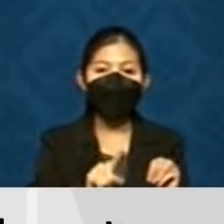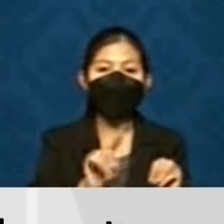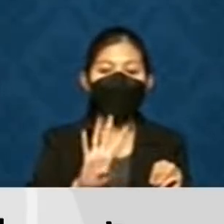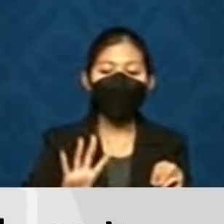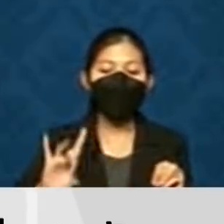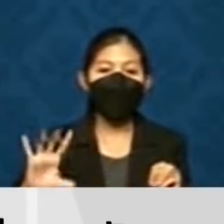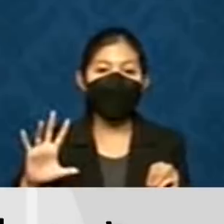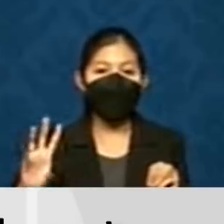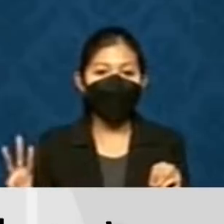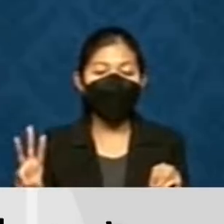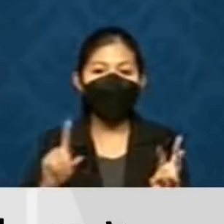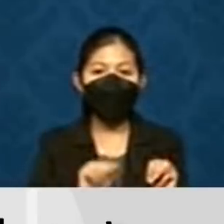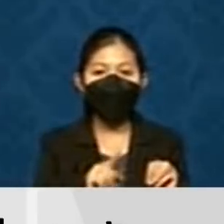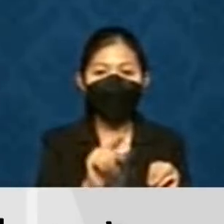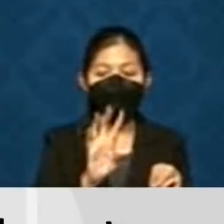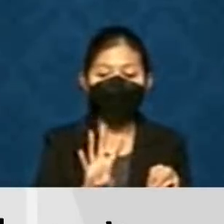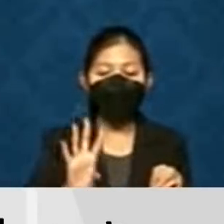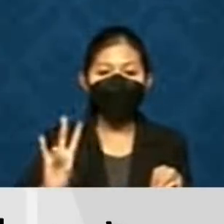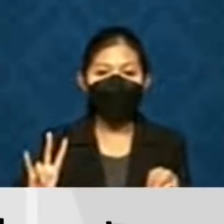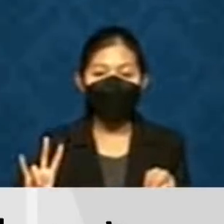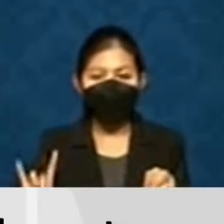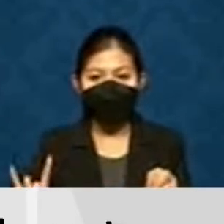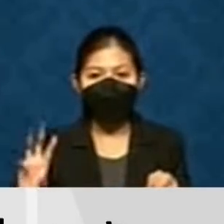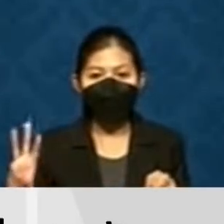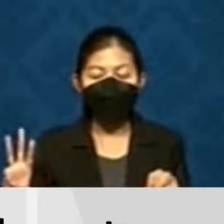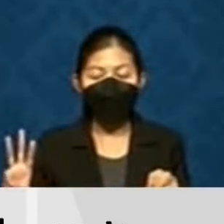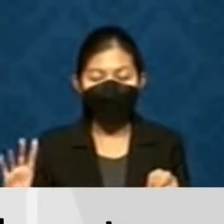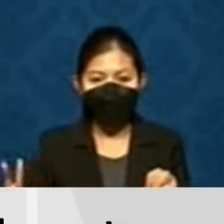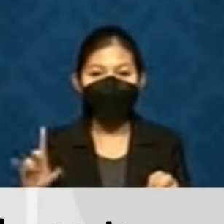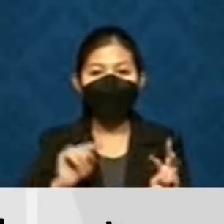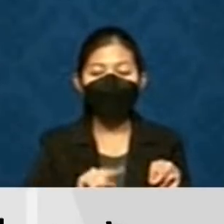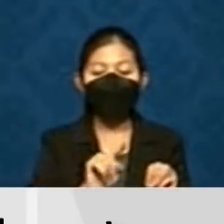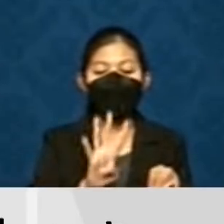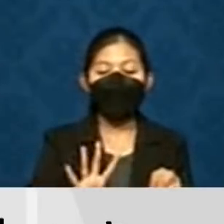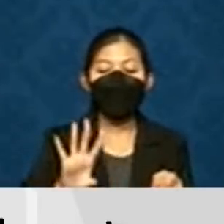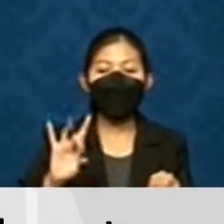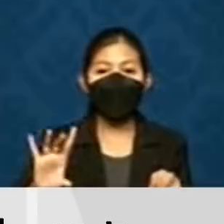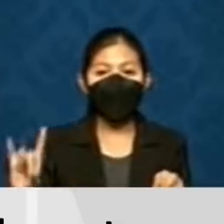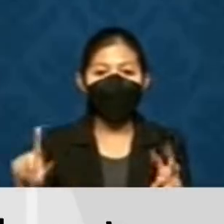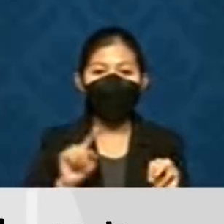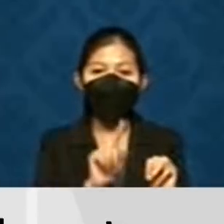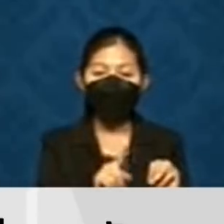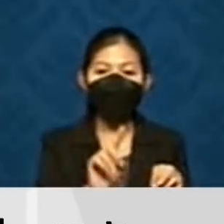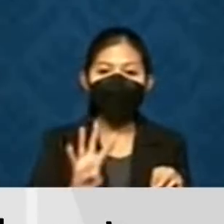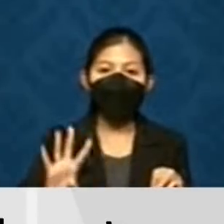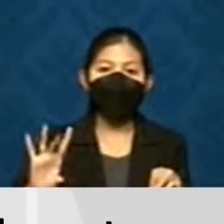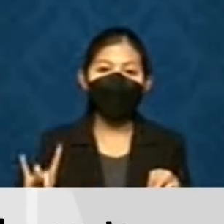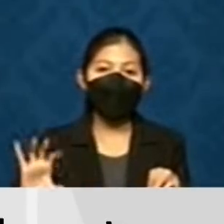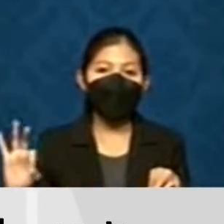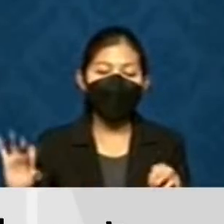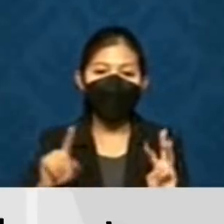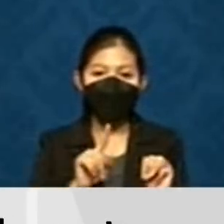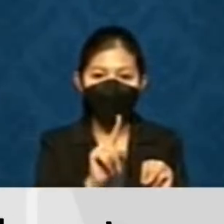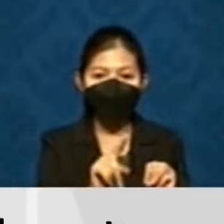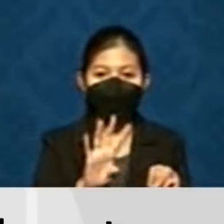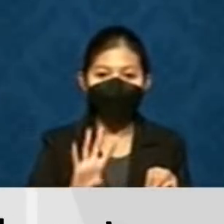จะเปลี่ยนคำว่าสามีภรรยาเป็นคำว่าคู่สมรสใช่ไหม ใช ่แล้วเสร็จแล้วเนี่ยข้อที่3คือความสัมพันธ์ระหว่างคู่สมรสซึ่งบุคคล2คน